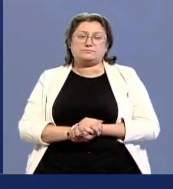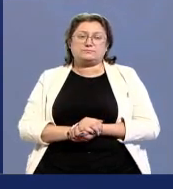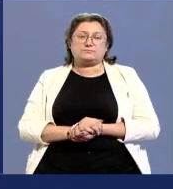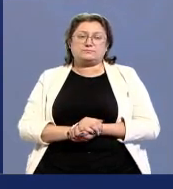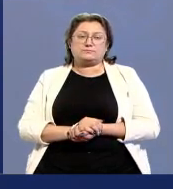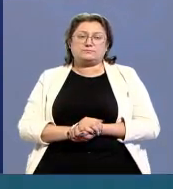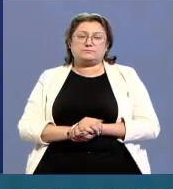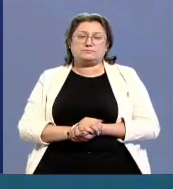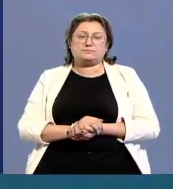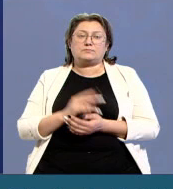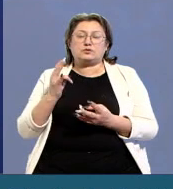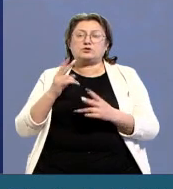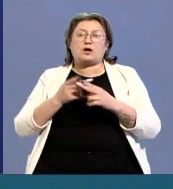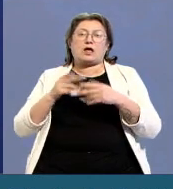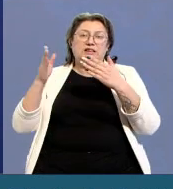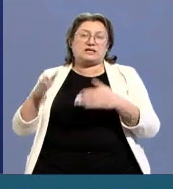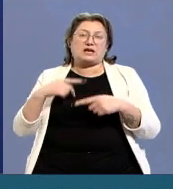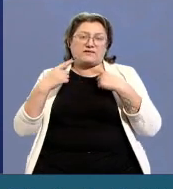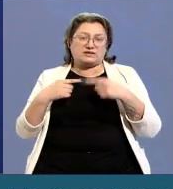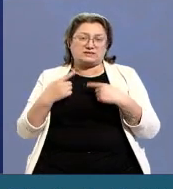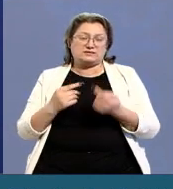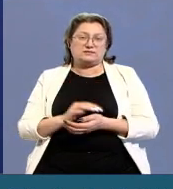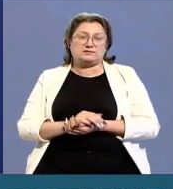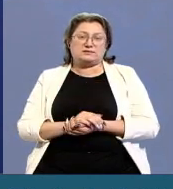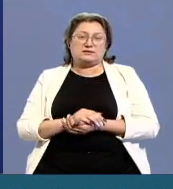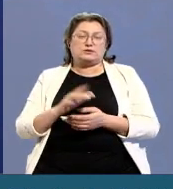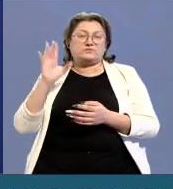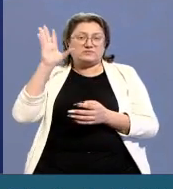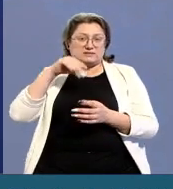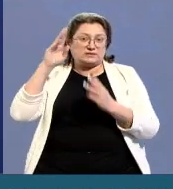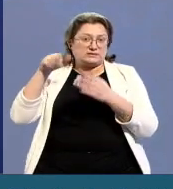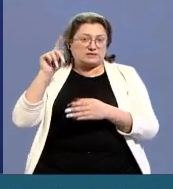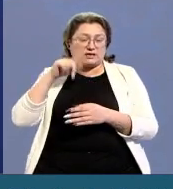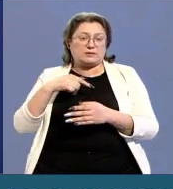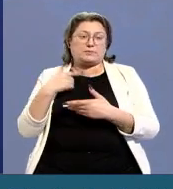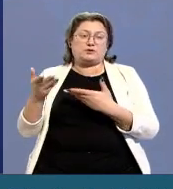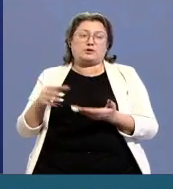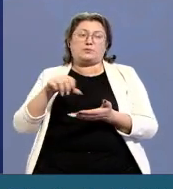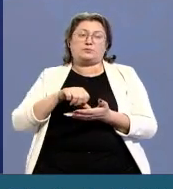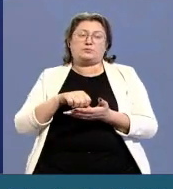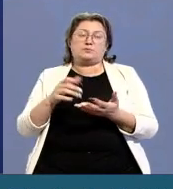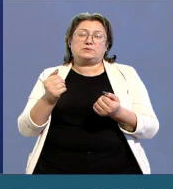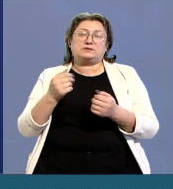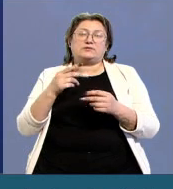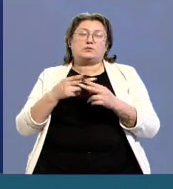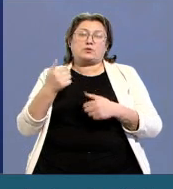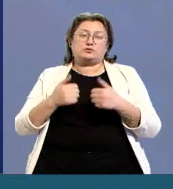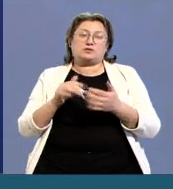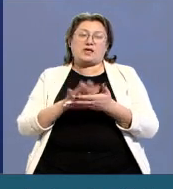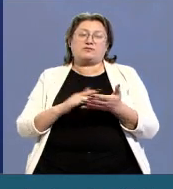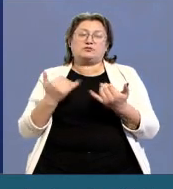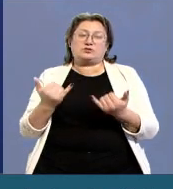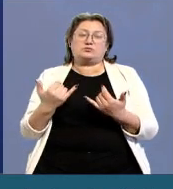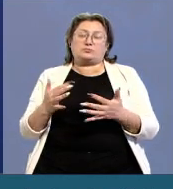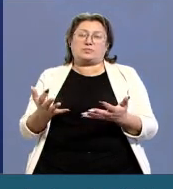мен ерліктерін айта жүруіміз керек. Қала тұрғындарын осы байқауға қатысуға шақырамын. Өтінімдерді қазірден бастап қабылдаймыз, ал қорытынды